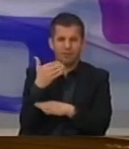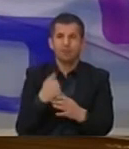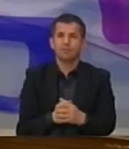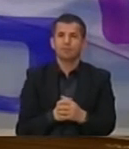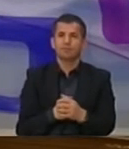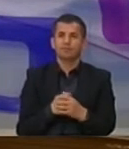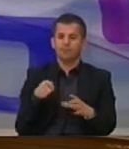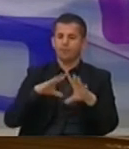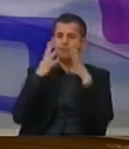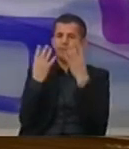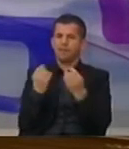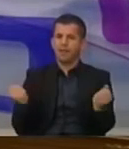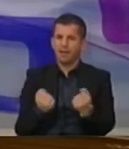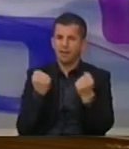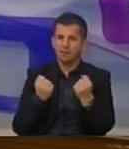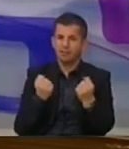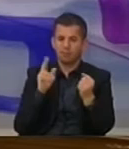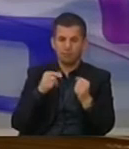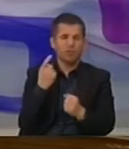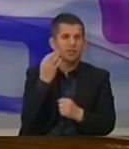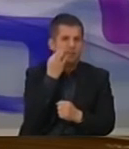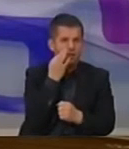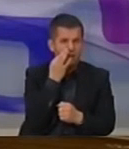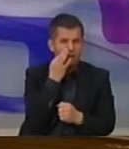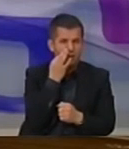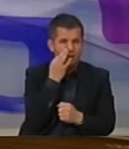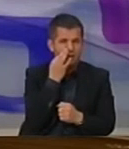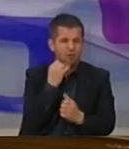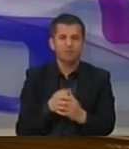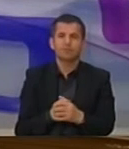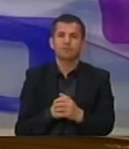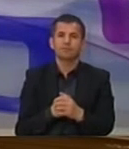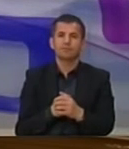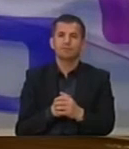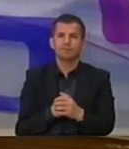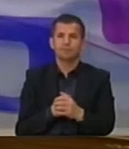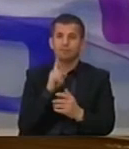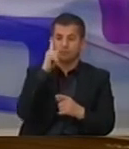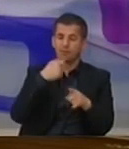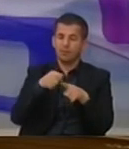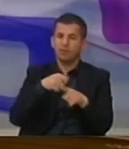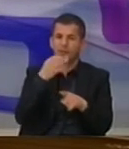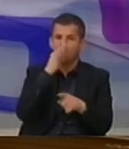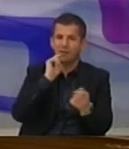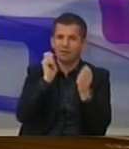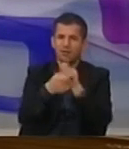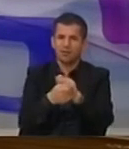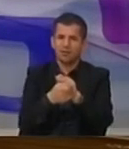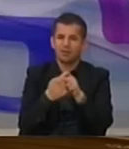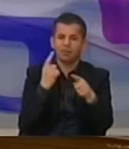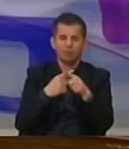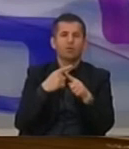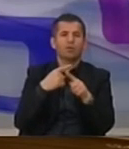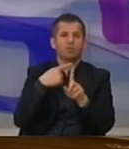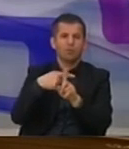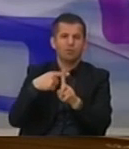që të gjitha këto aktivitetet të cilat kanë ndodhur për 100 ditë, padyshim që do të përmirësojnë ambientin e biznesit dhe do të kenë ndikim në